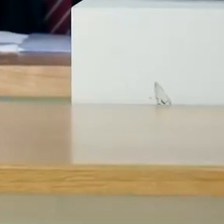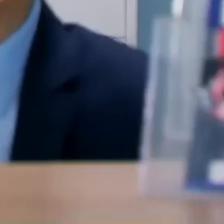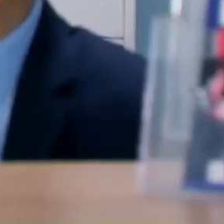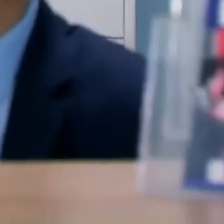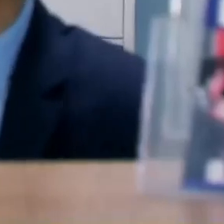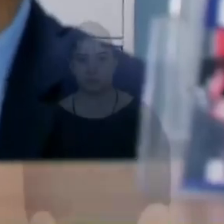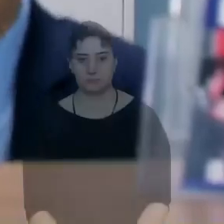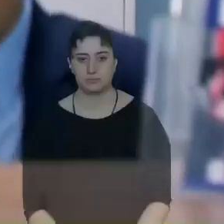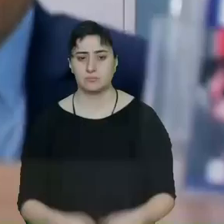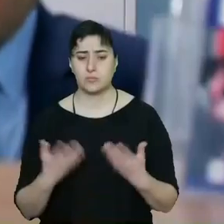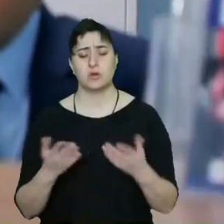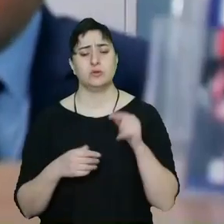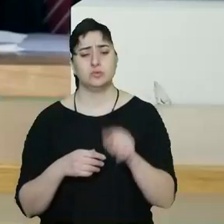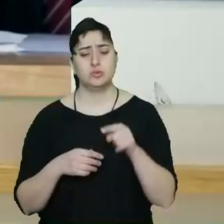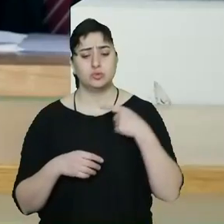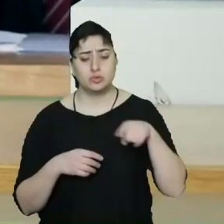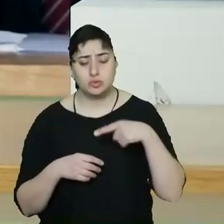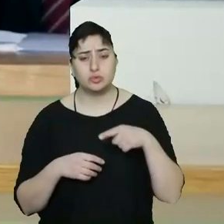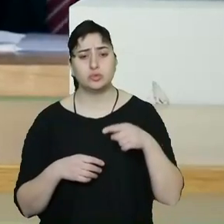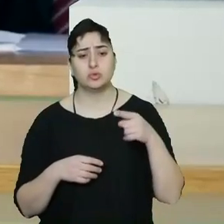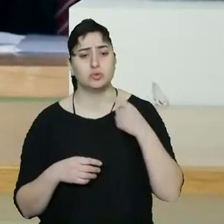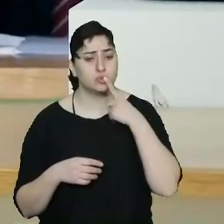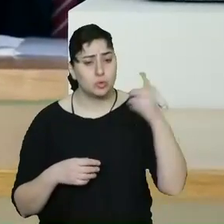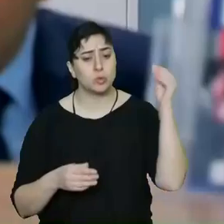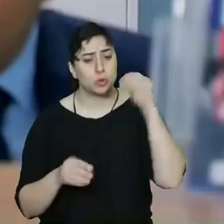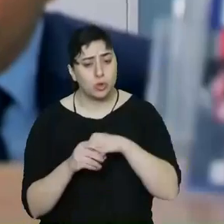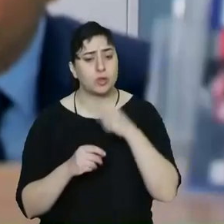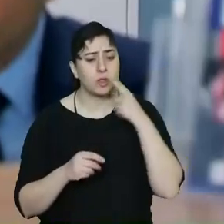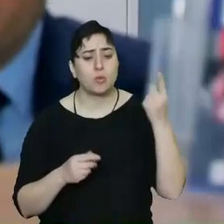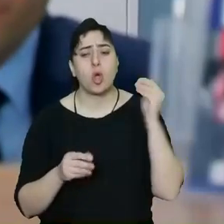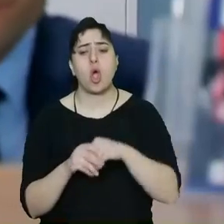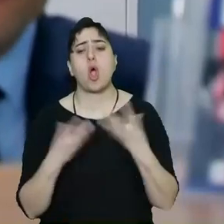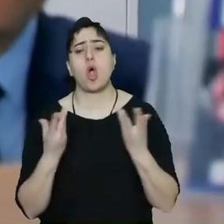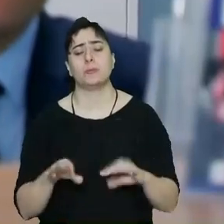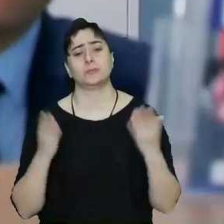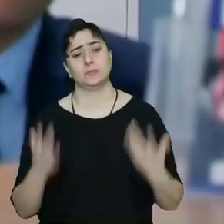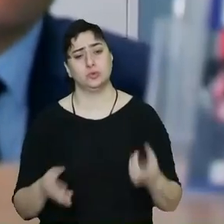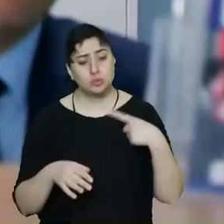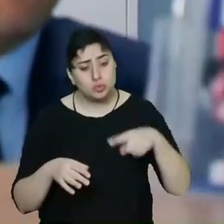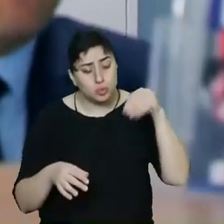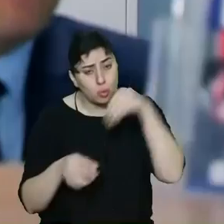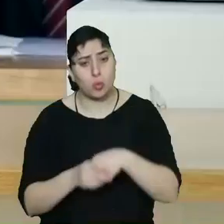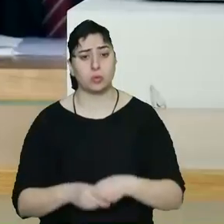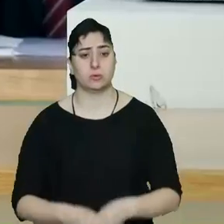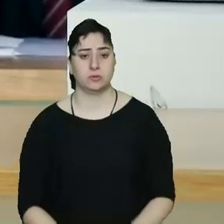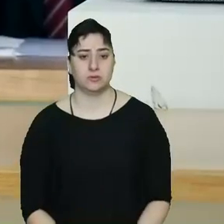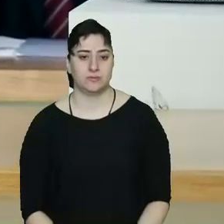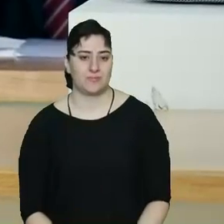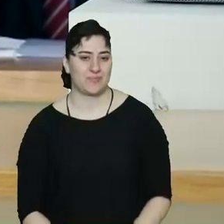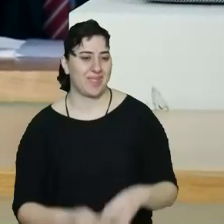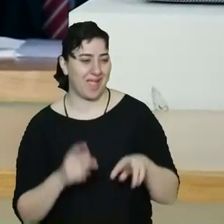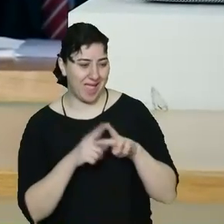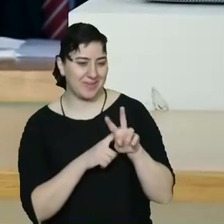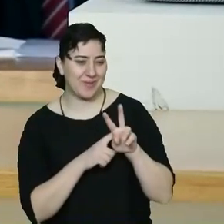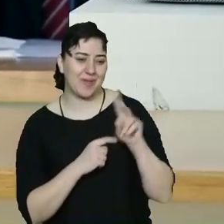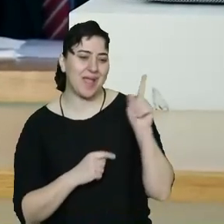Ya şunun içine bu kadar söyledim, turşu koy diye. Gene koymamış be kardeşim. Turşu koy şunun içine, turşu. Ya, Aydoğan